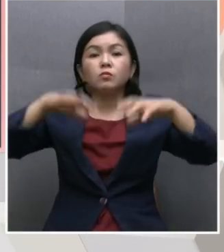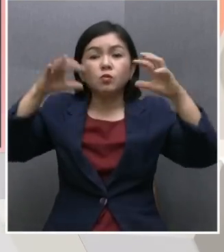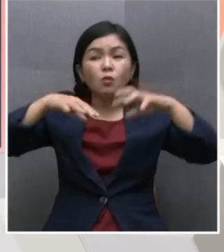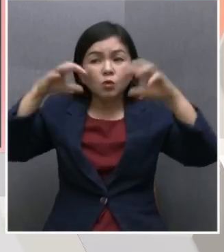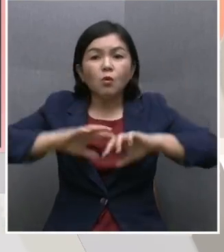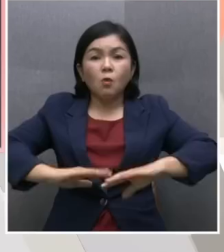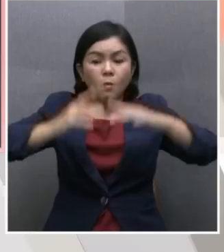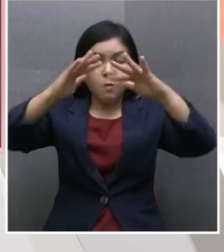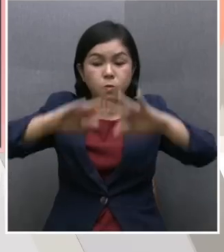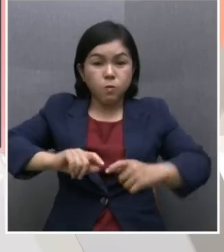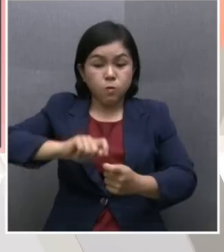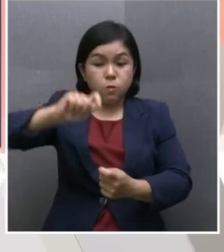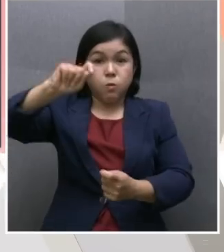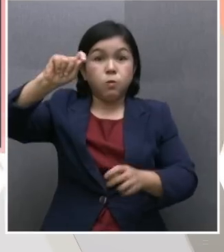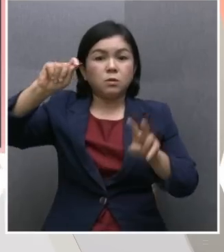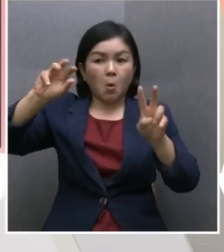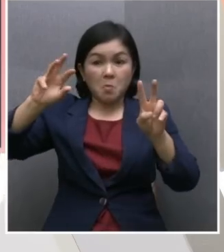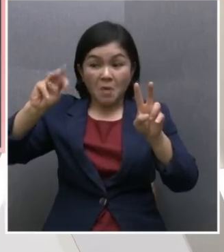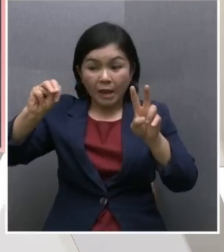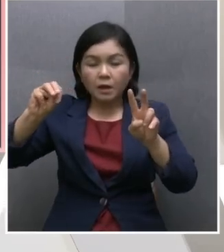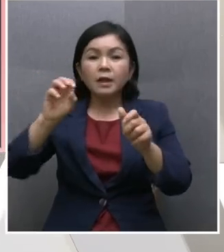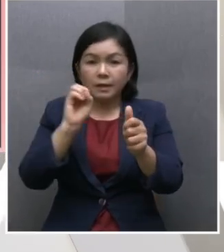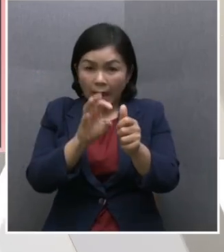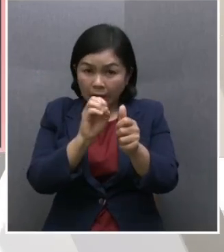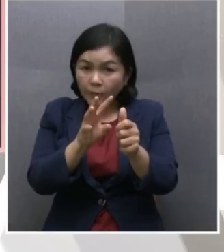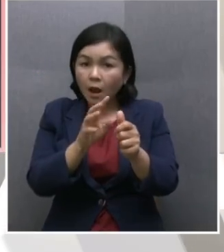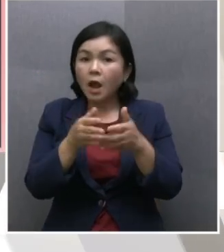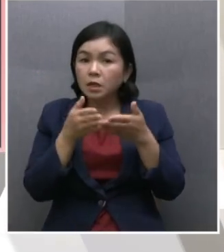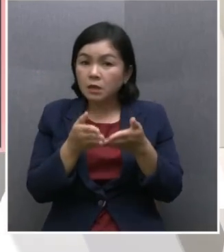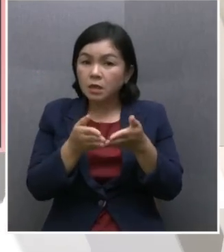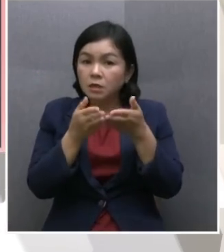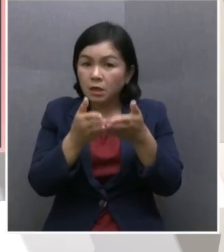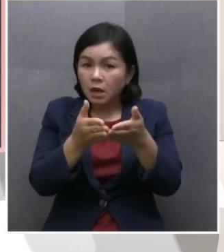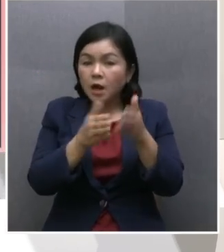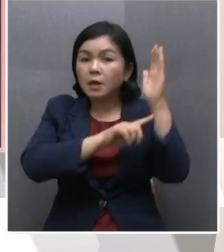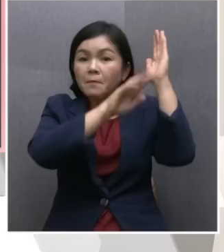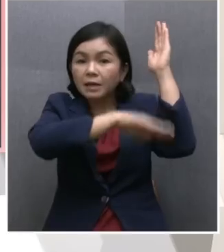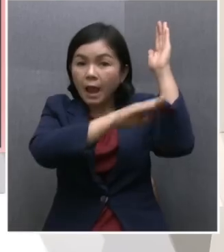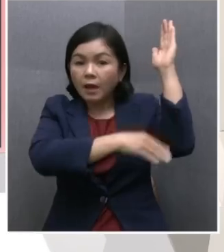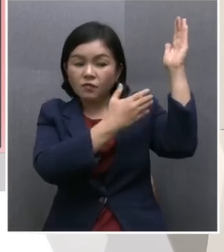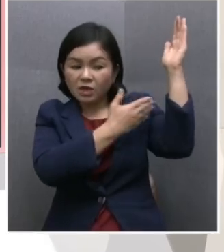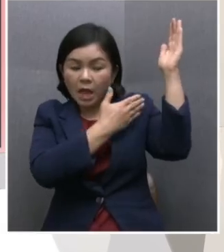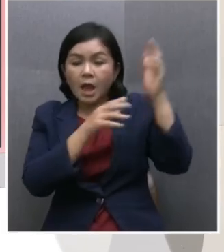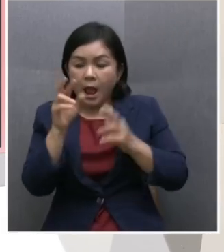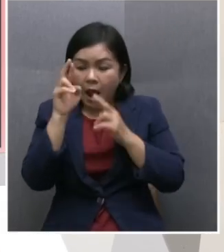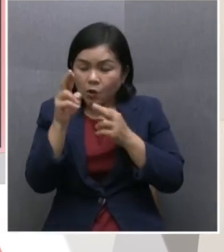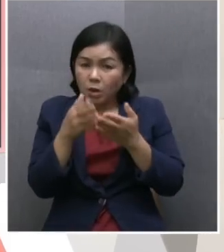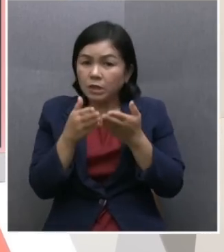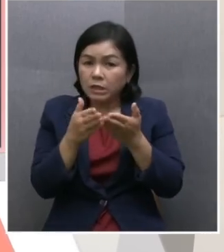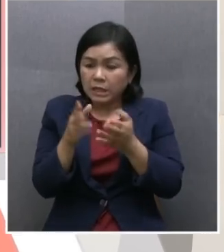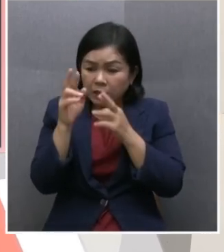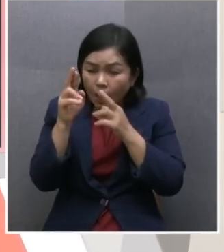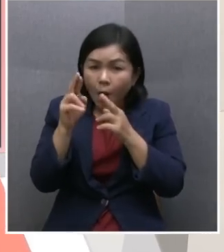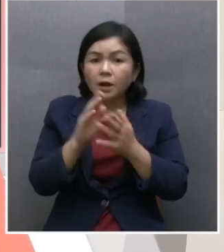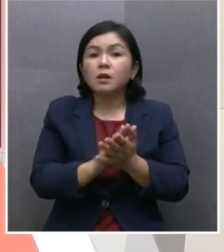คลื่นจะมีความสูงมากกว่า 2เมตรจึงขอแนะนำให้ชาวเรือในพื้นที่ดังกล่าวนี้เดินเรือด้วยความระมัดระวังและ